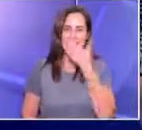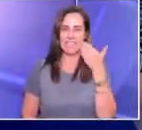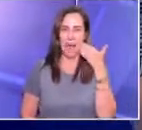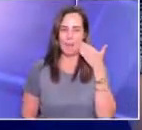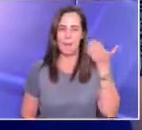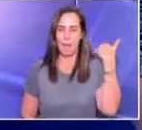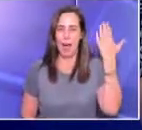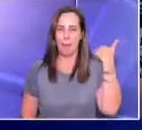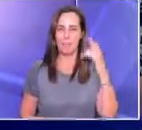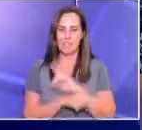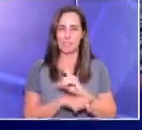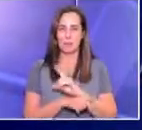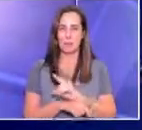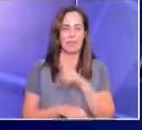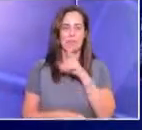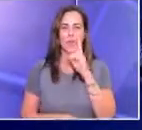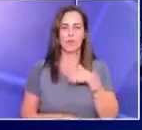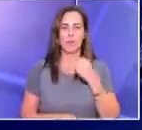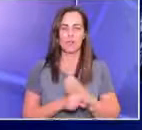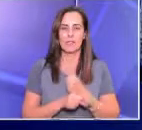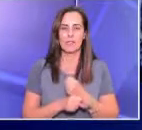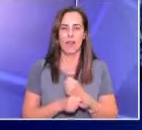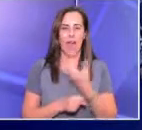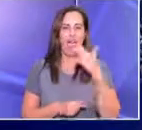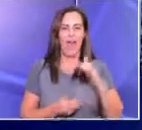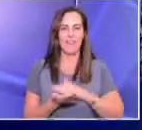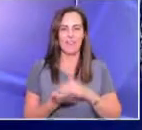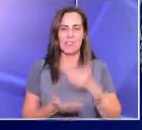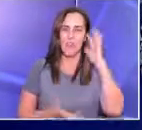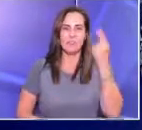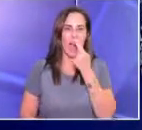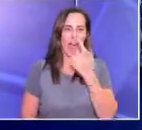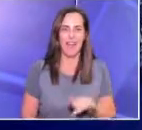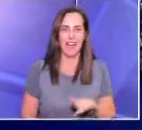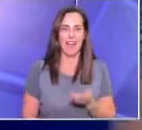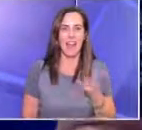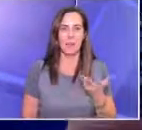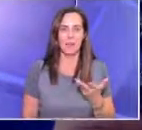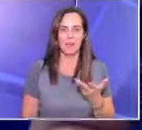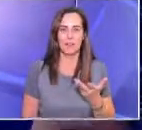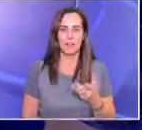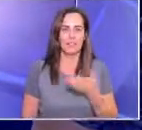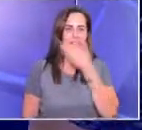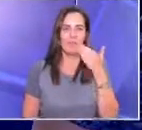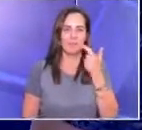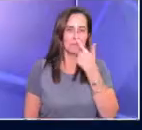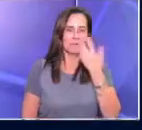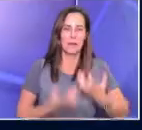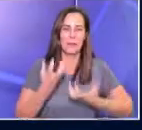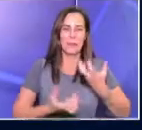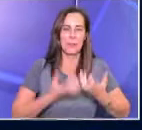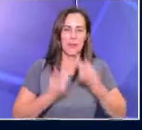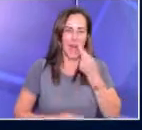בכיפור פעם בזמנו, אמא שלי הייתה מכינה אריס. זה היה משגע אותנו. למה היית צם, וזה היה כל הזמן